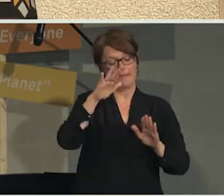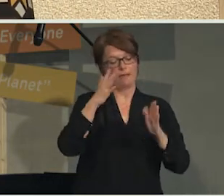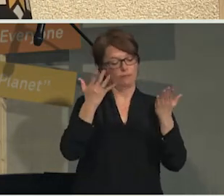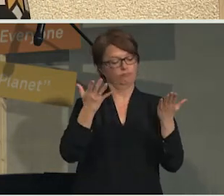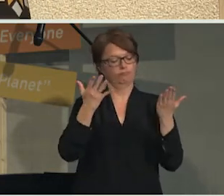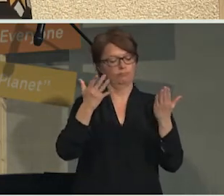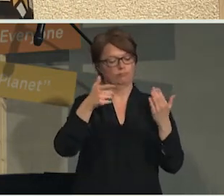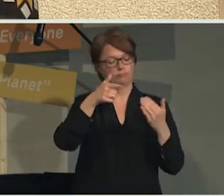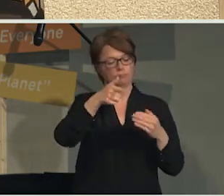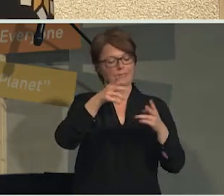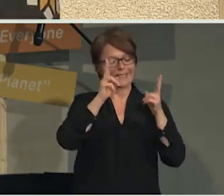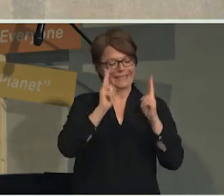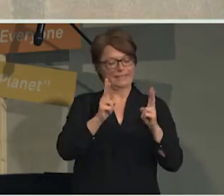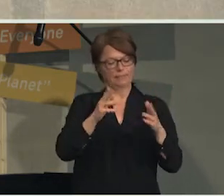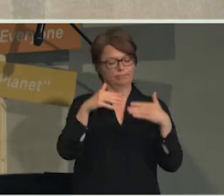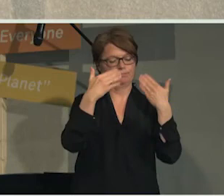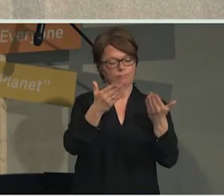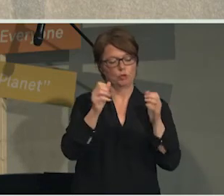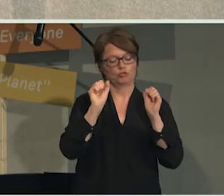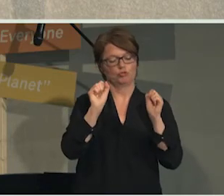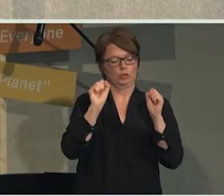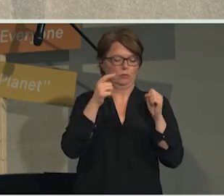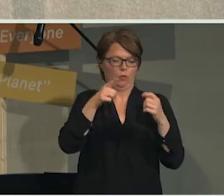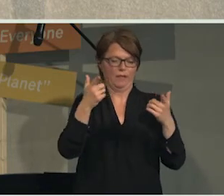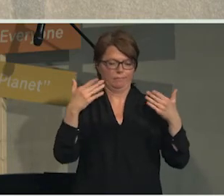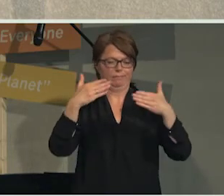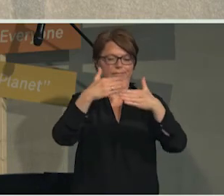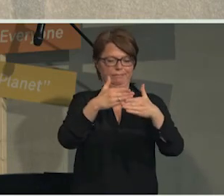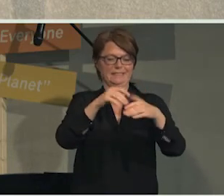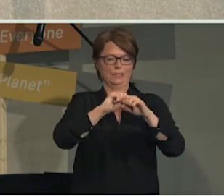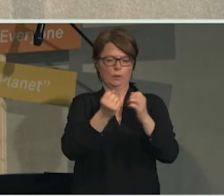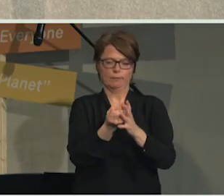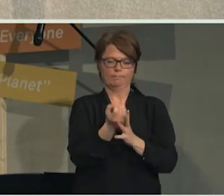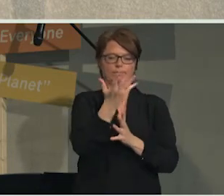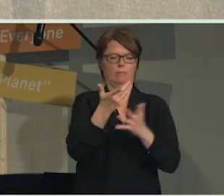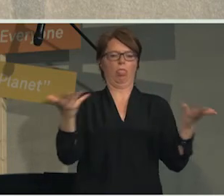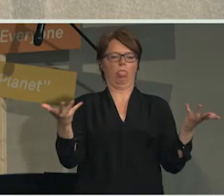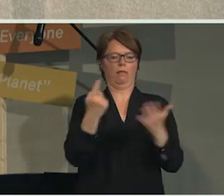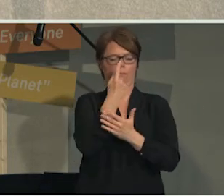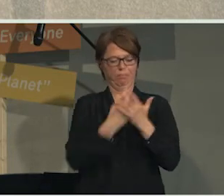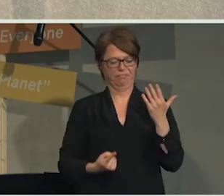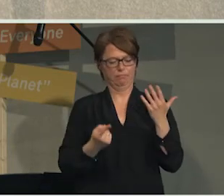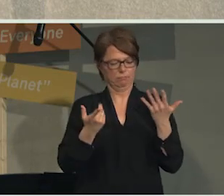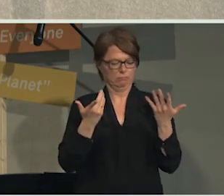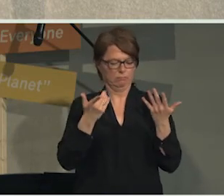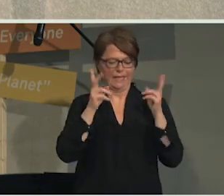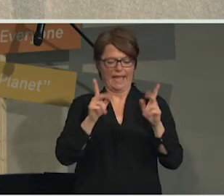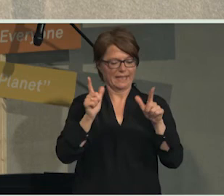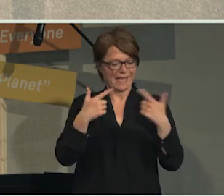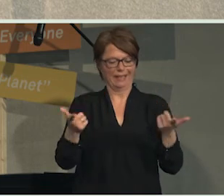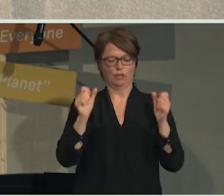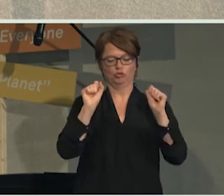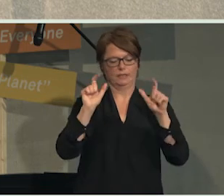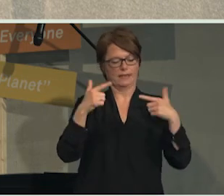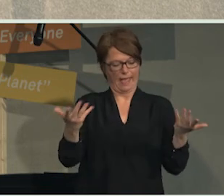Recht sprechen. Das unterscheidet eine bequeme Diversity, die sich in der Auswahl einzelner Token-Ausnahmen